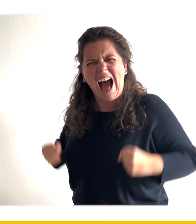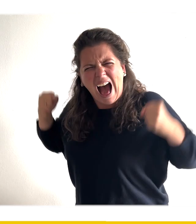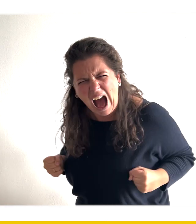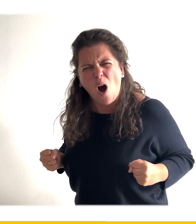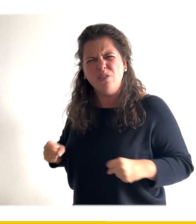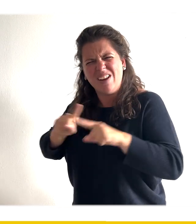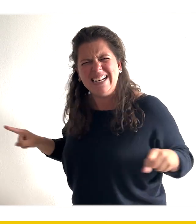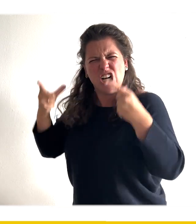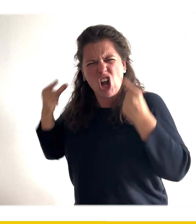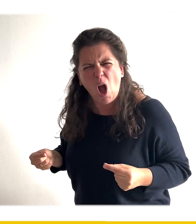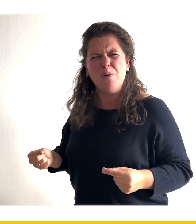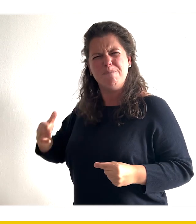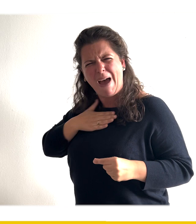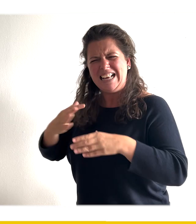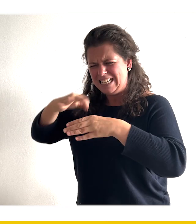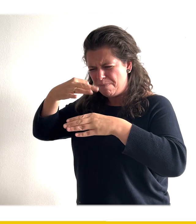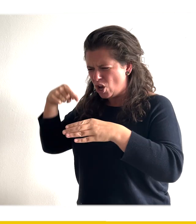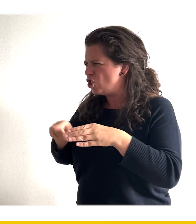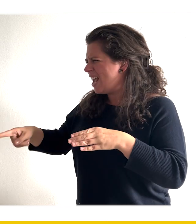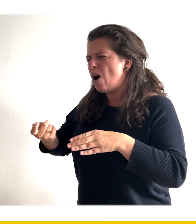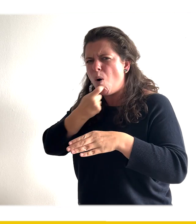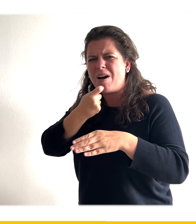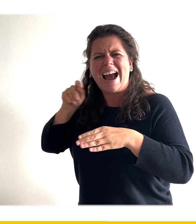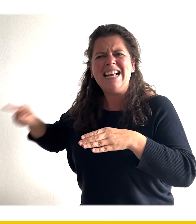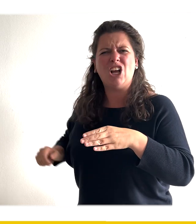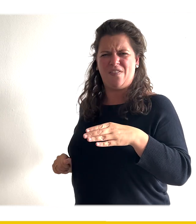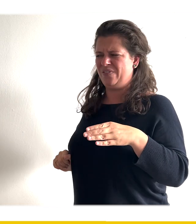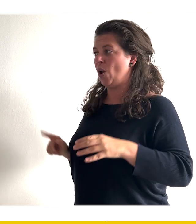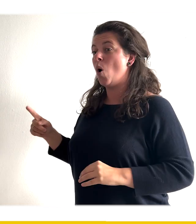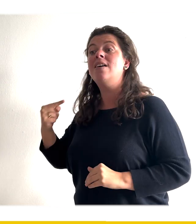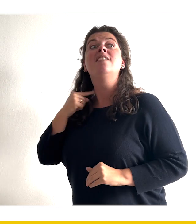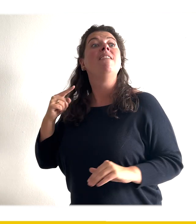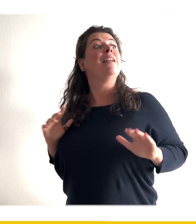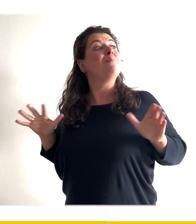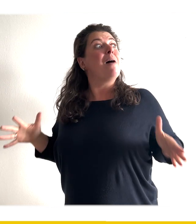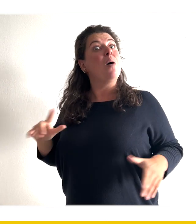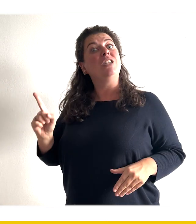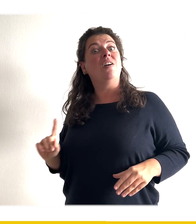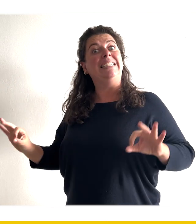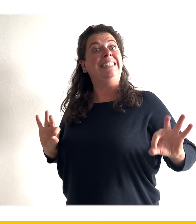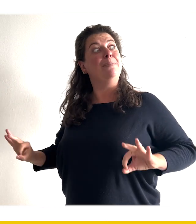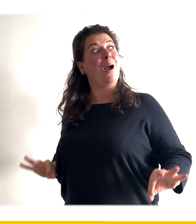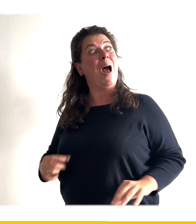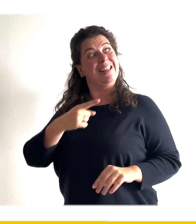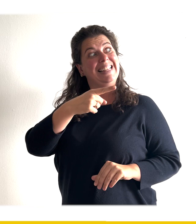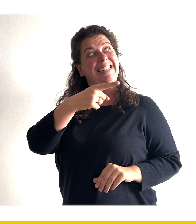helemaal niet leuk! Dat waren mijn chipjes! Hé, hey, daar is de witte pauw met zwarte stippen! Ik...